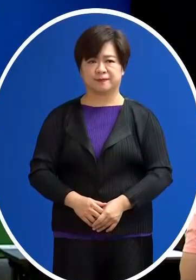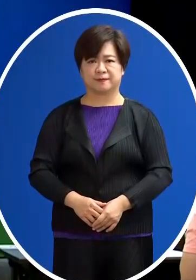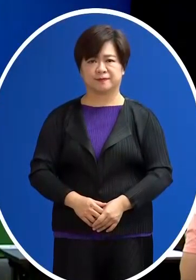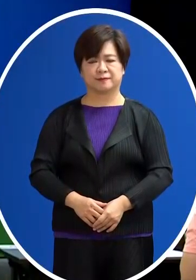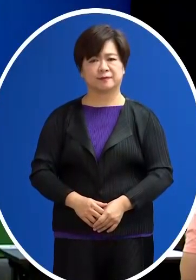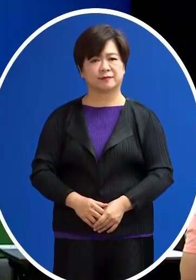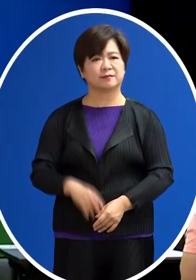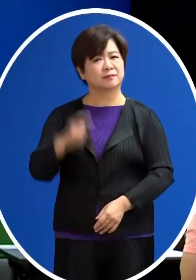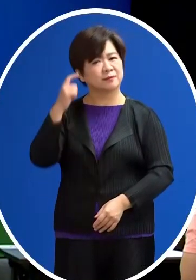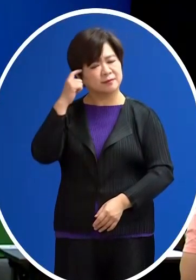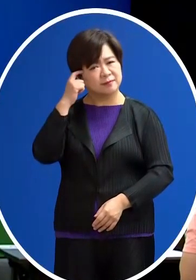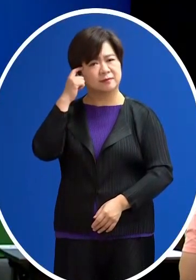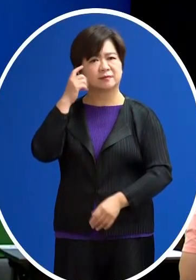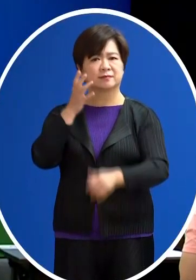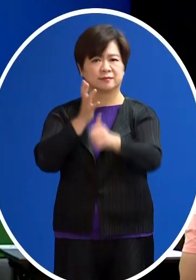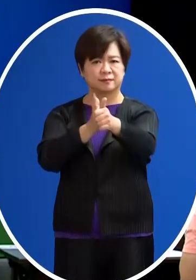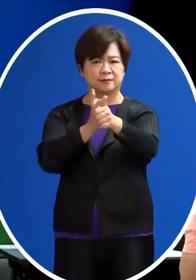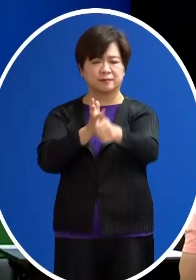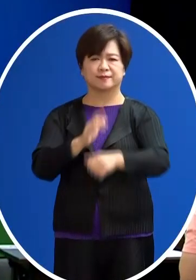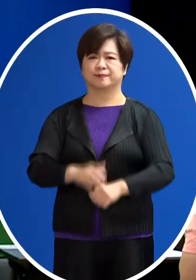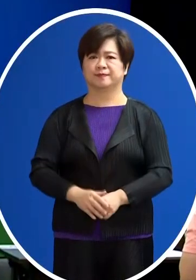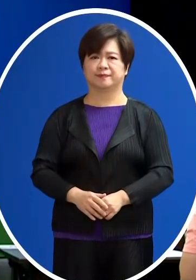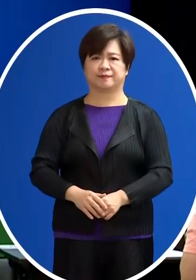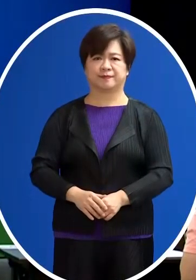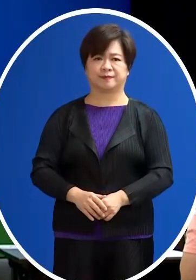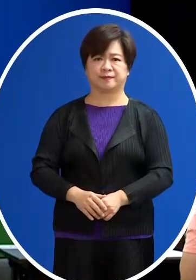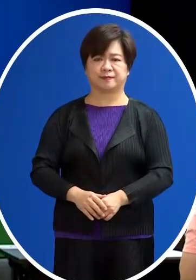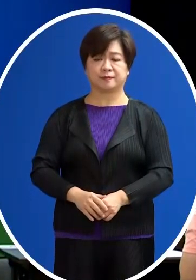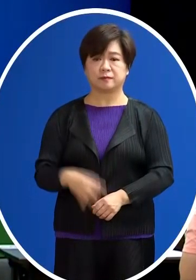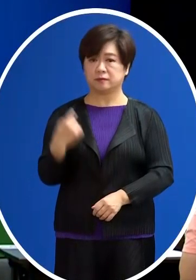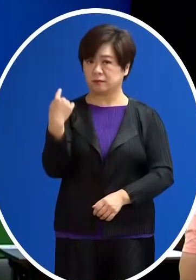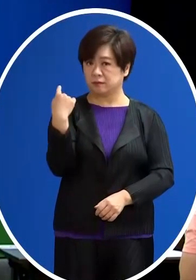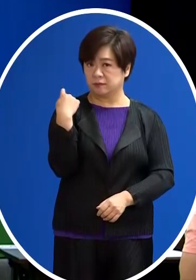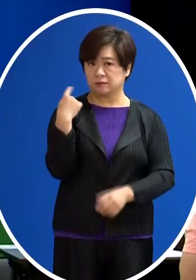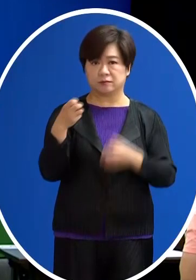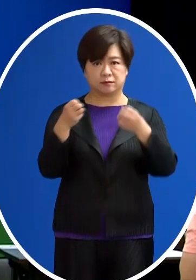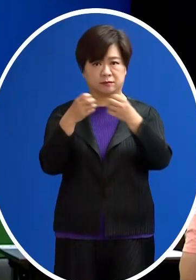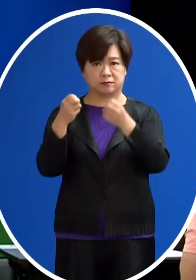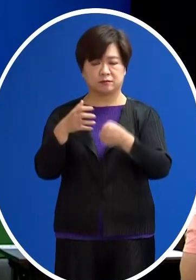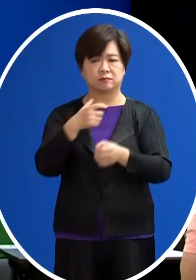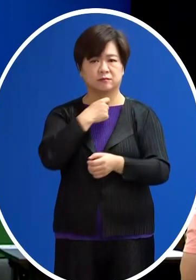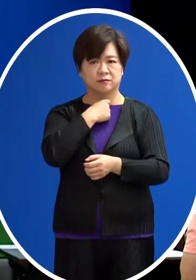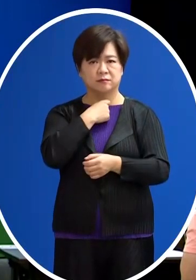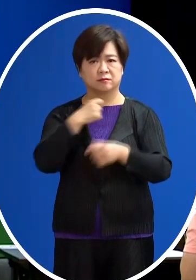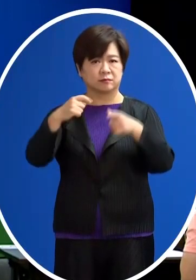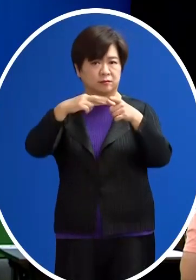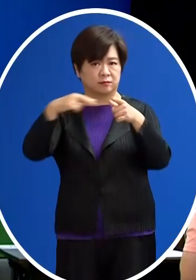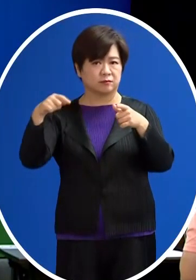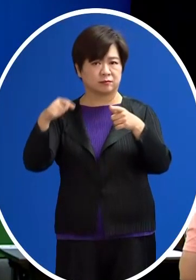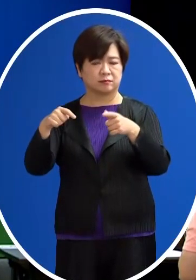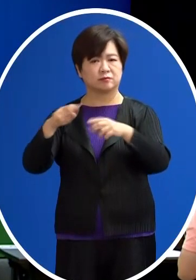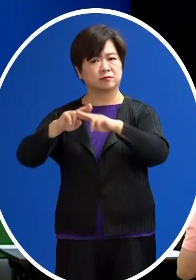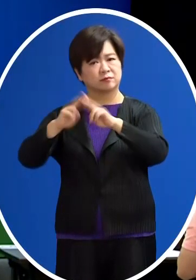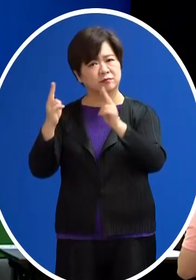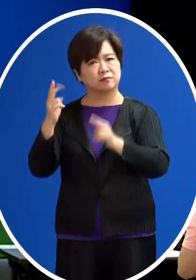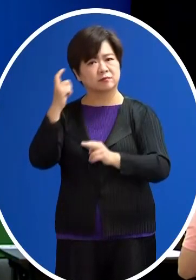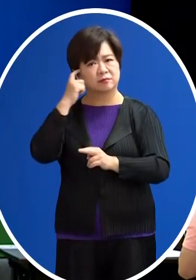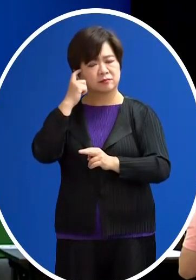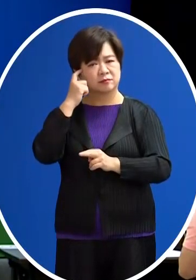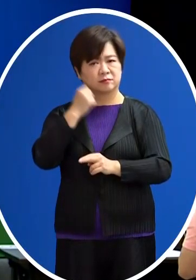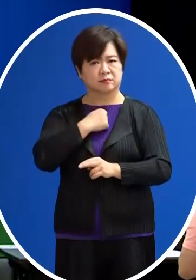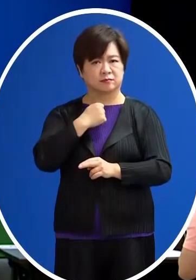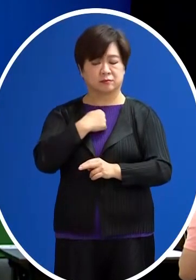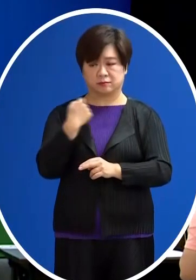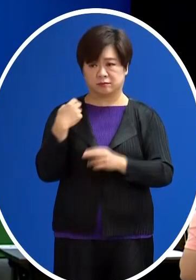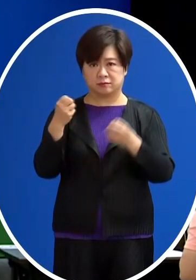不好意思，这边想要请教一下，就是说，我们昨天有讨论要开放泳池的事情，想问一下说，